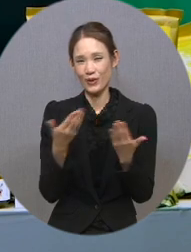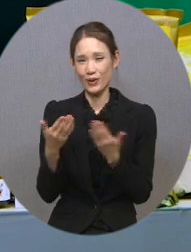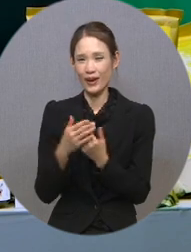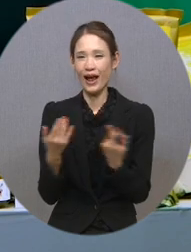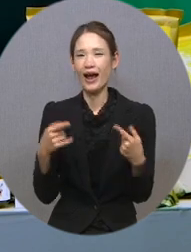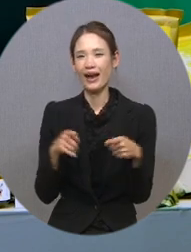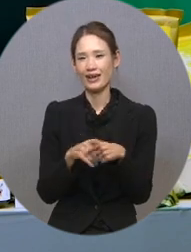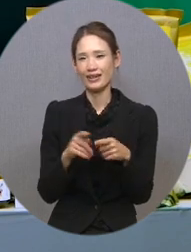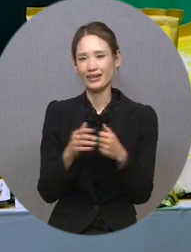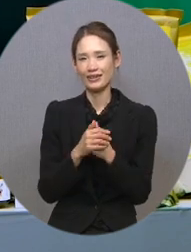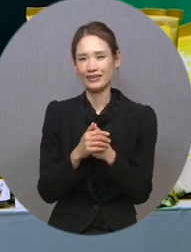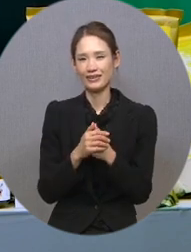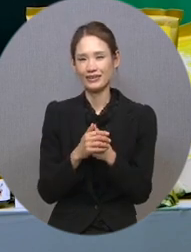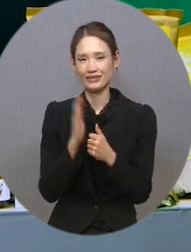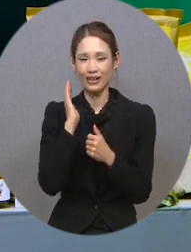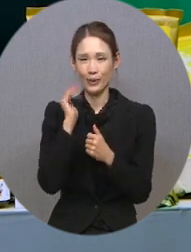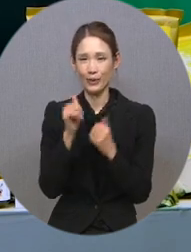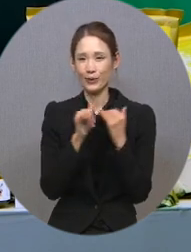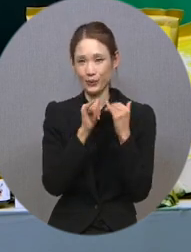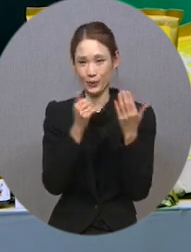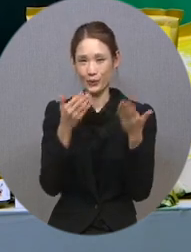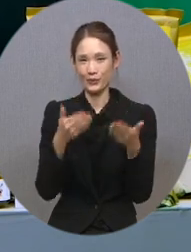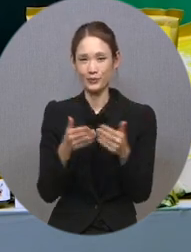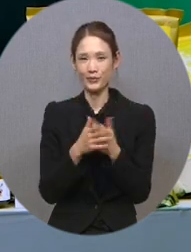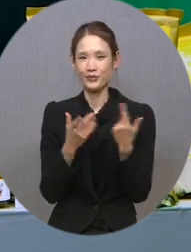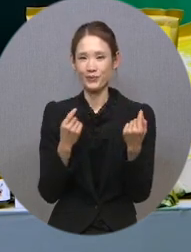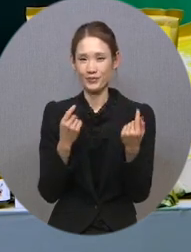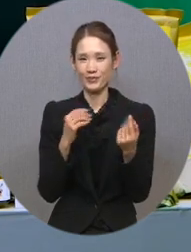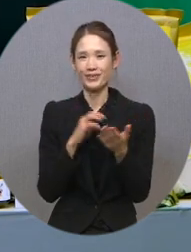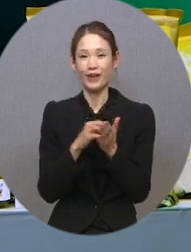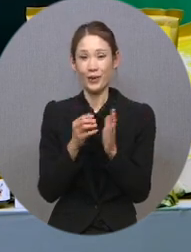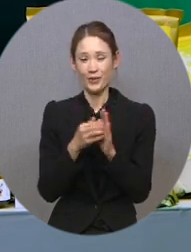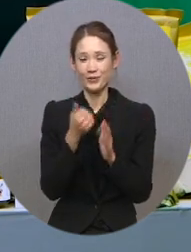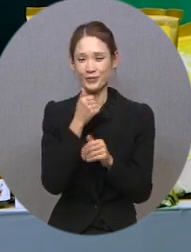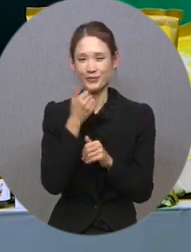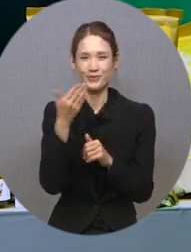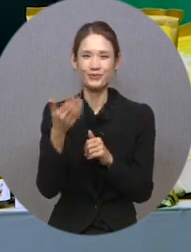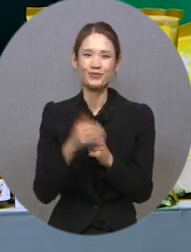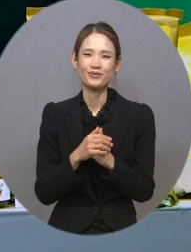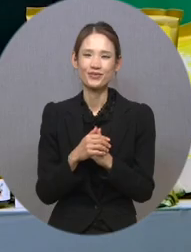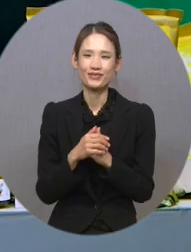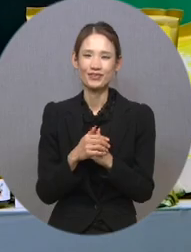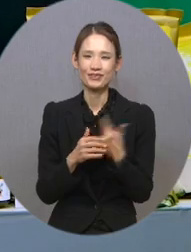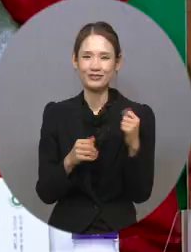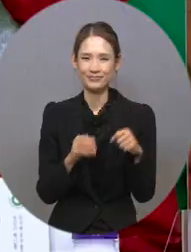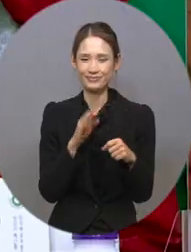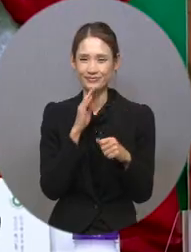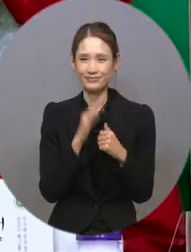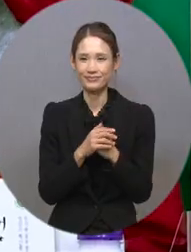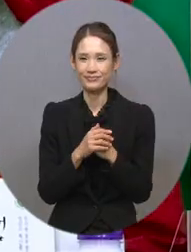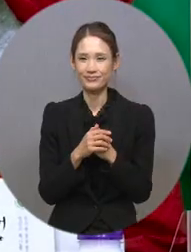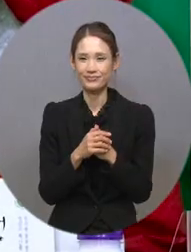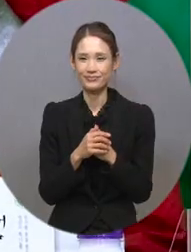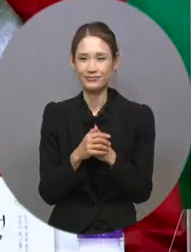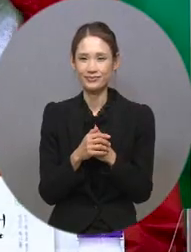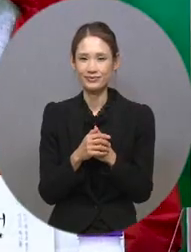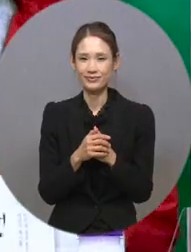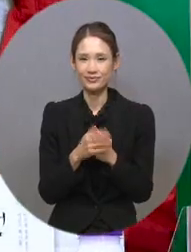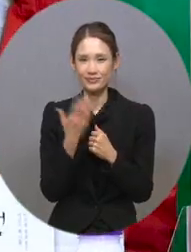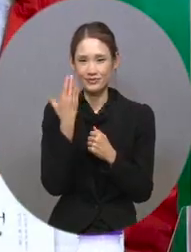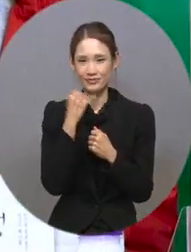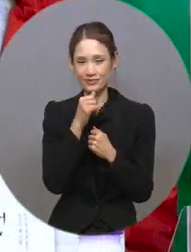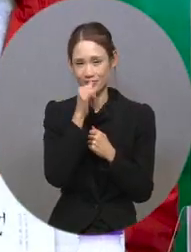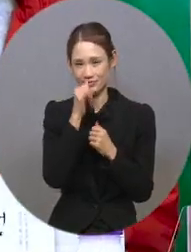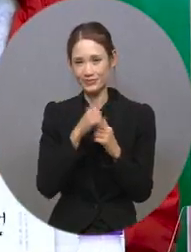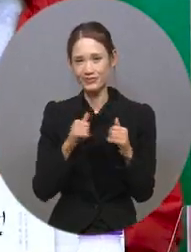손잡았겠어요? 적어도 대통령상 수상하고 뭐 이 정도는 소개해야지, 그죠? 맞습니다. 야. 오늘 다 이게 매력 있으신